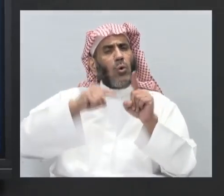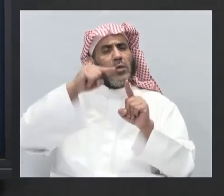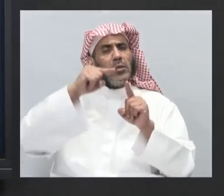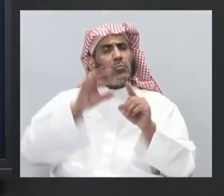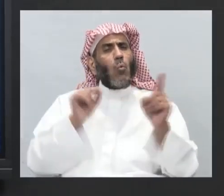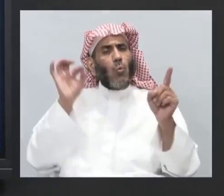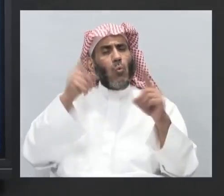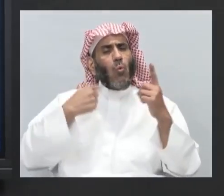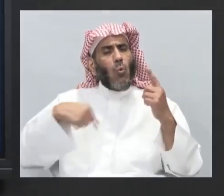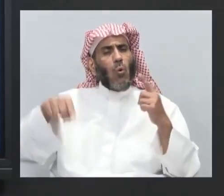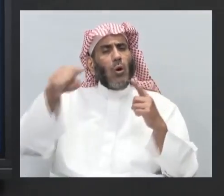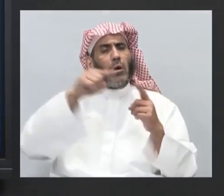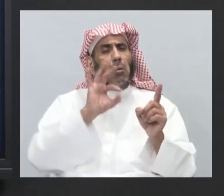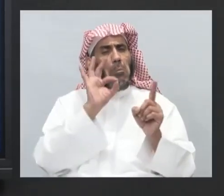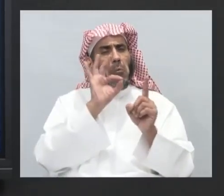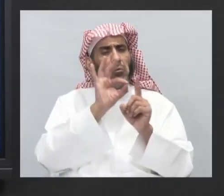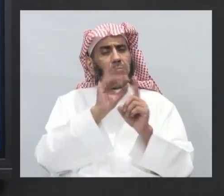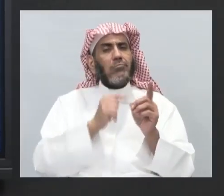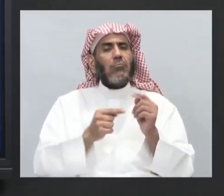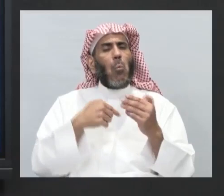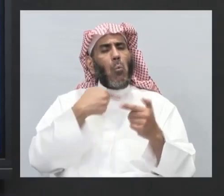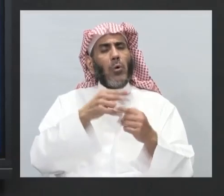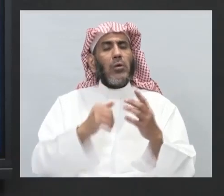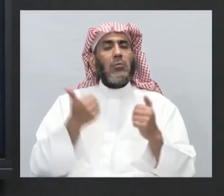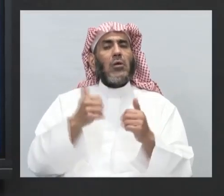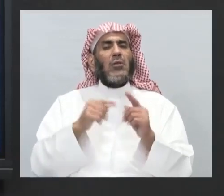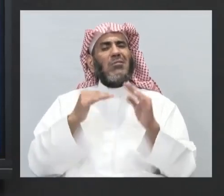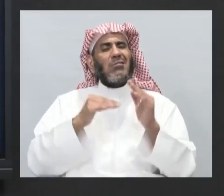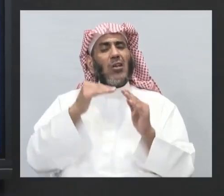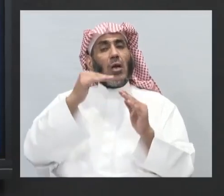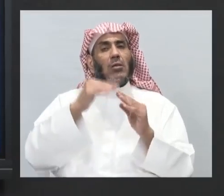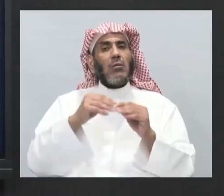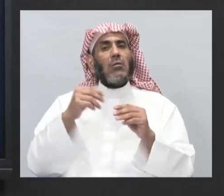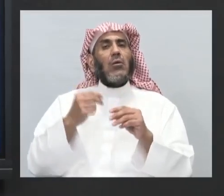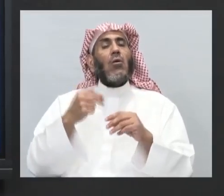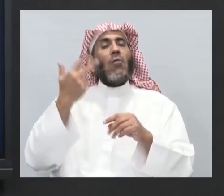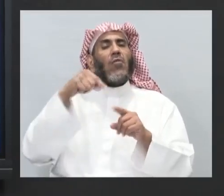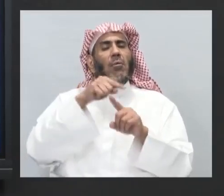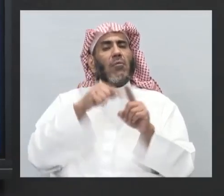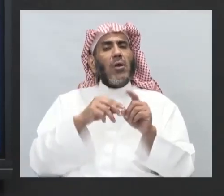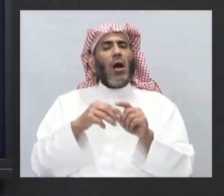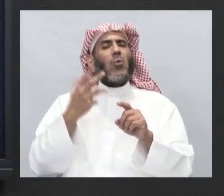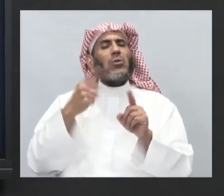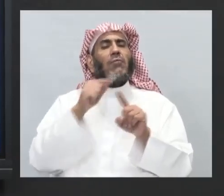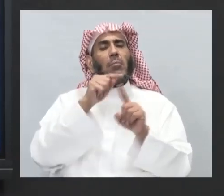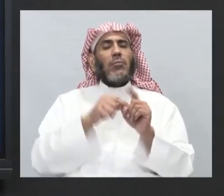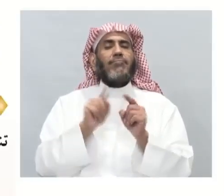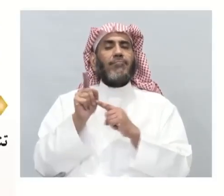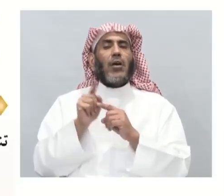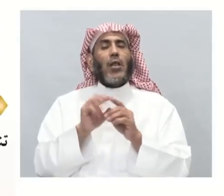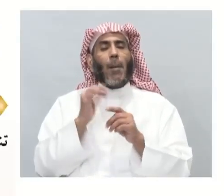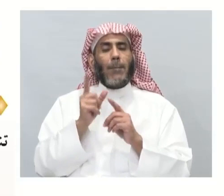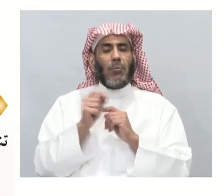الوصول اليه والا نحن قد نكون دون ذلك لكننا في درجات مرتفعه في ال 80 في 90% هذه هذه هي